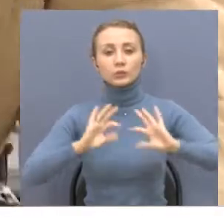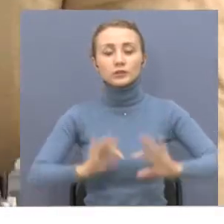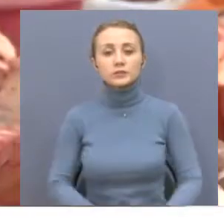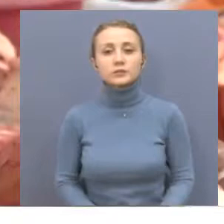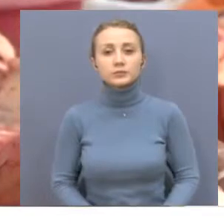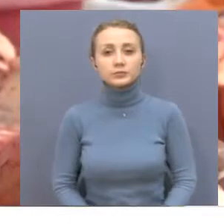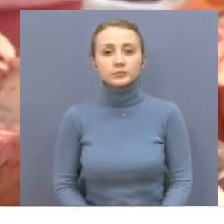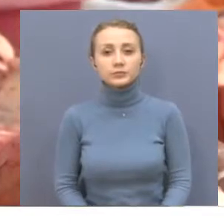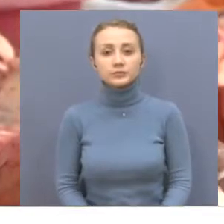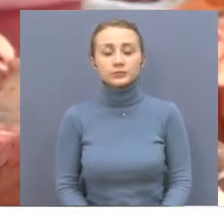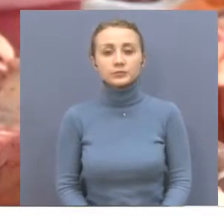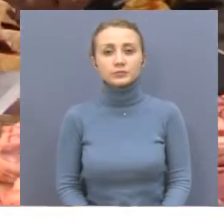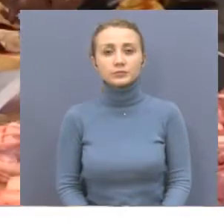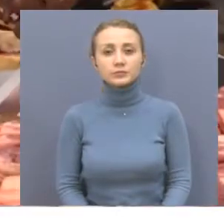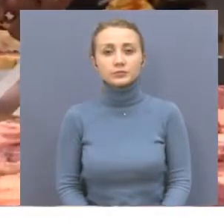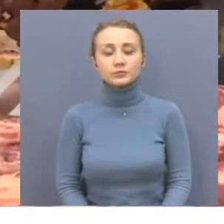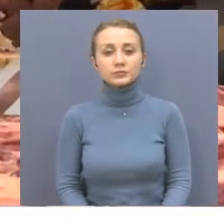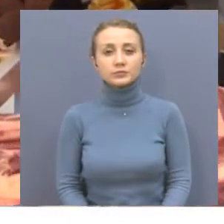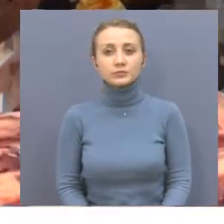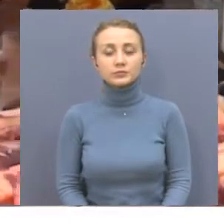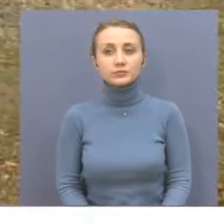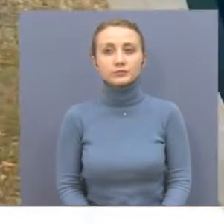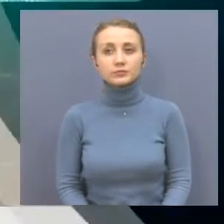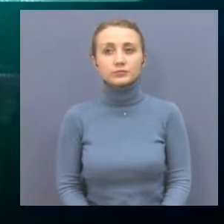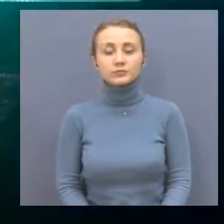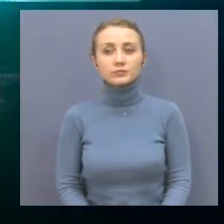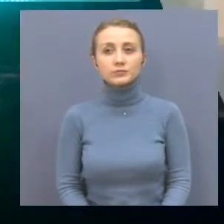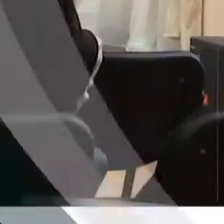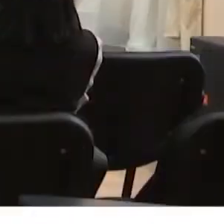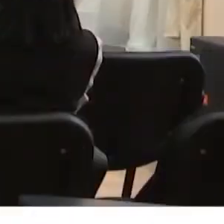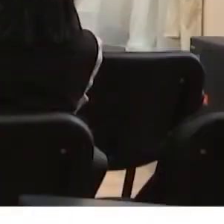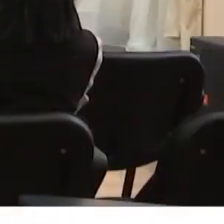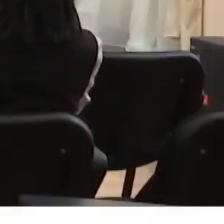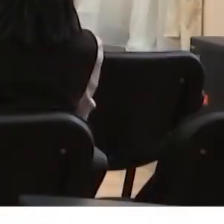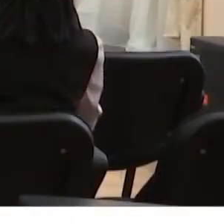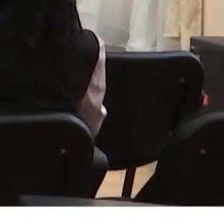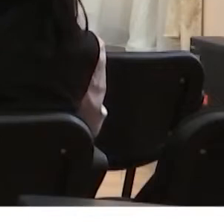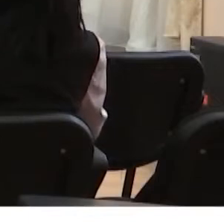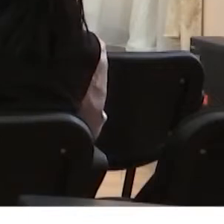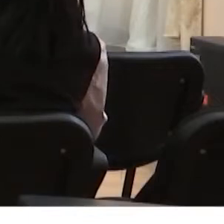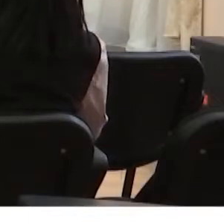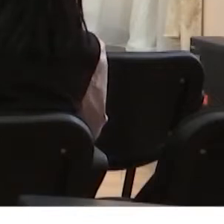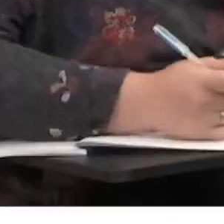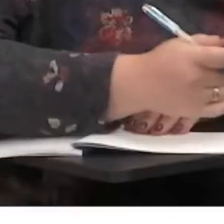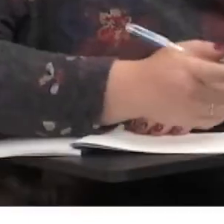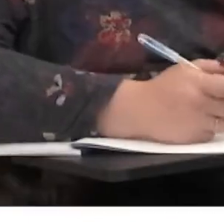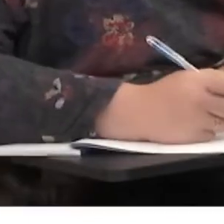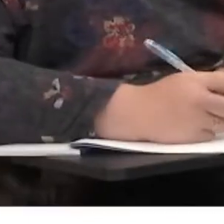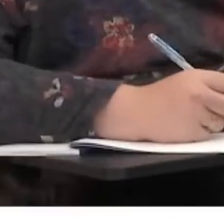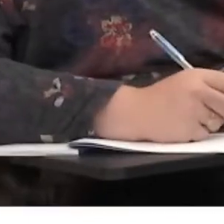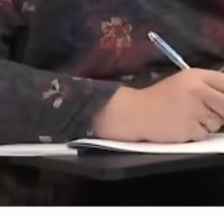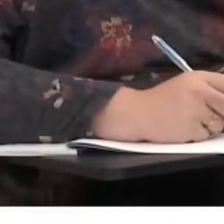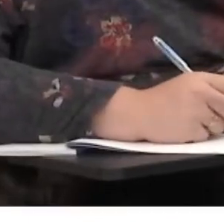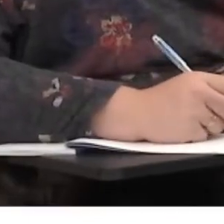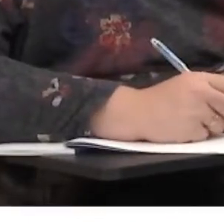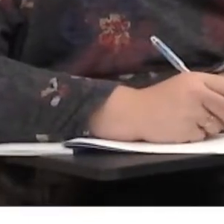азық-түлік тауарларының бағасы қатаң бақылауда. Бұл туралы толығырақ 1 минутынан кейін Минтілік Қайыржан баяндаймын. Облыстық көпбейінді балалар ауруханасында коронавирус жұқтырды